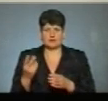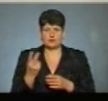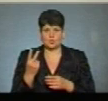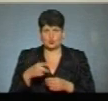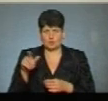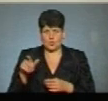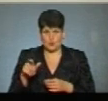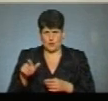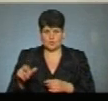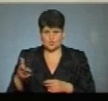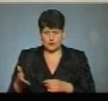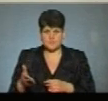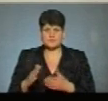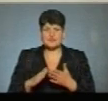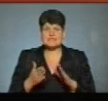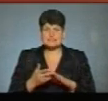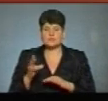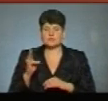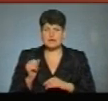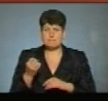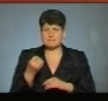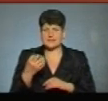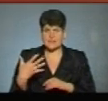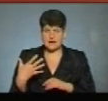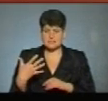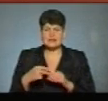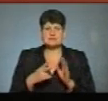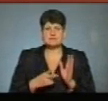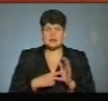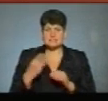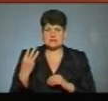особи. Так що. Тобто станом на